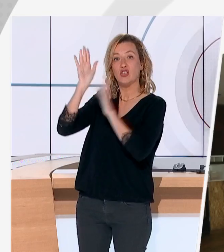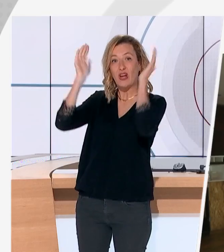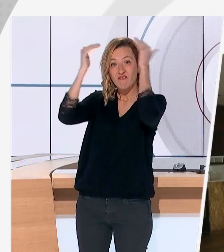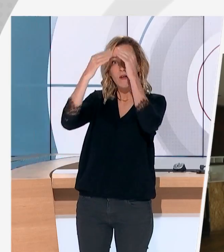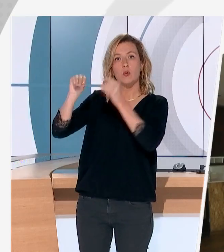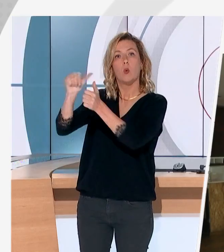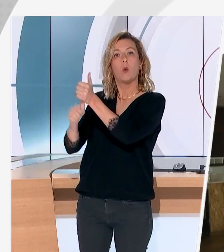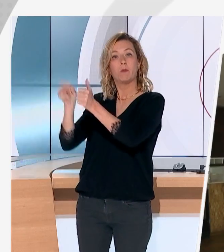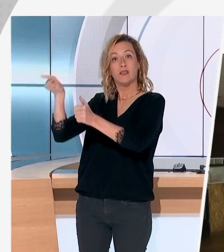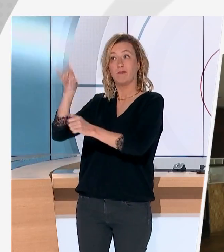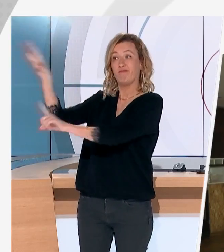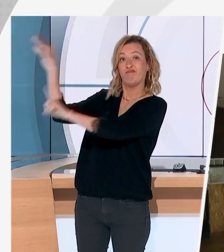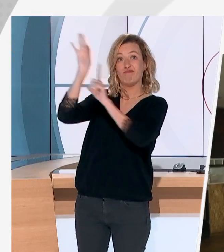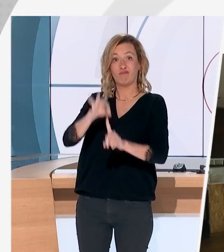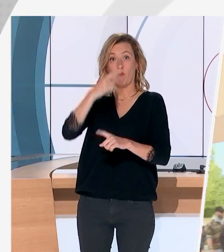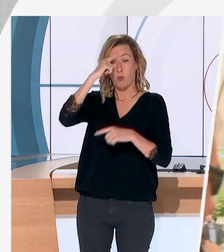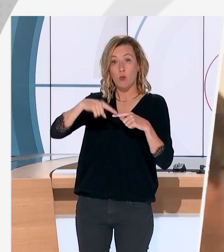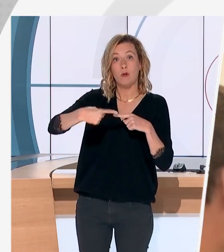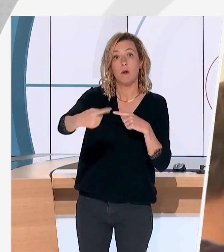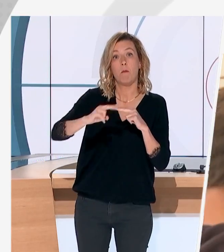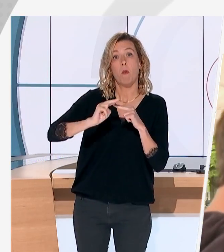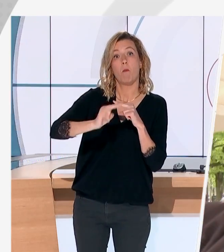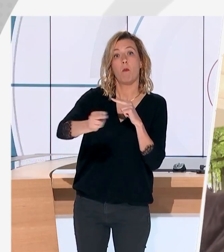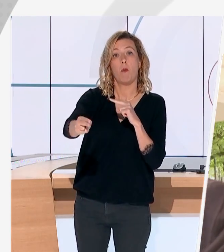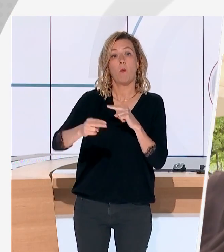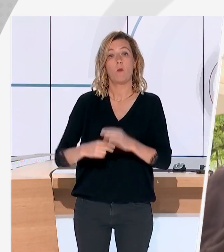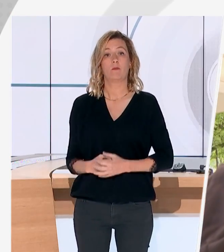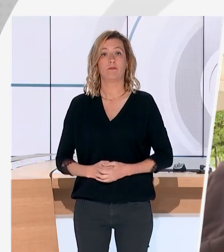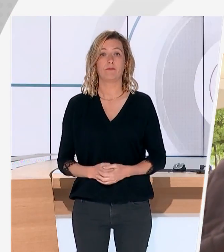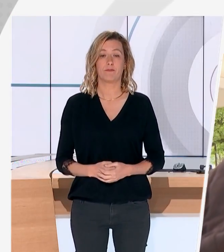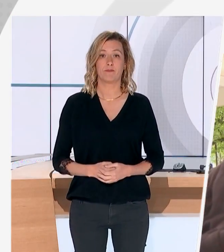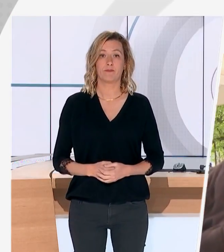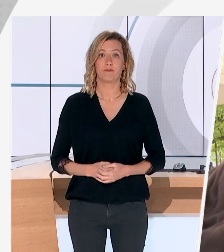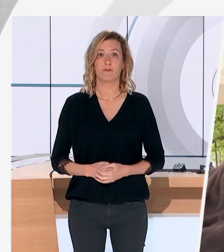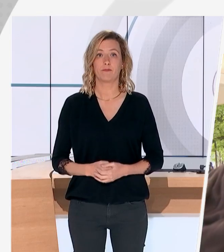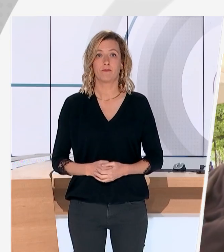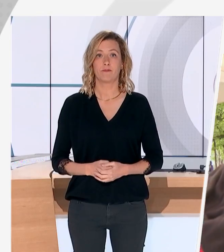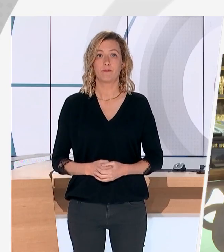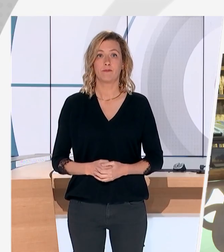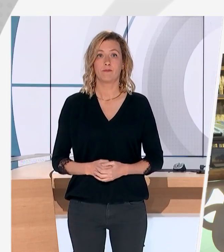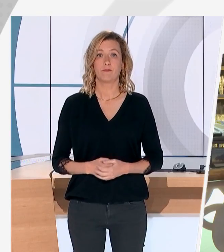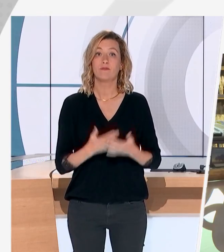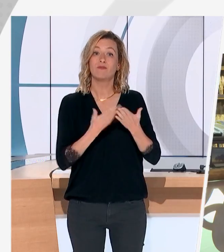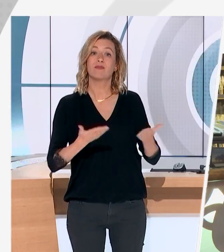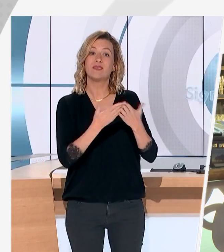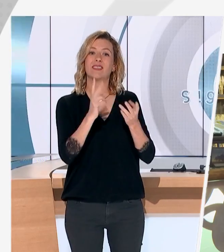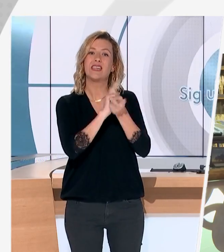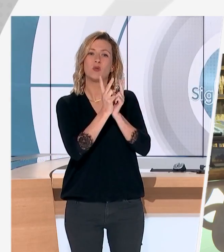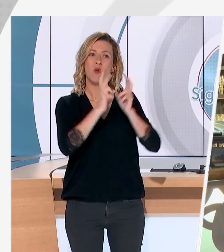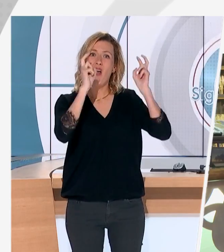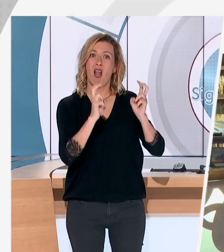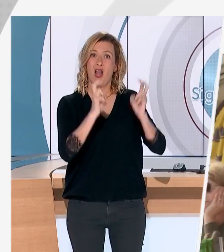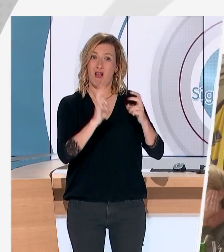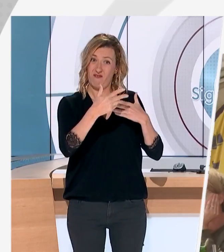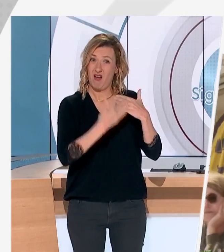qui viennent de Paris, pour renforcer au moins sur ces grands week-ends. La pénurie de saisonniers n'est pas nouvelle, mais le phénomène s'accentue